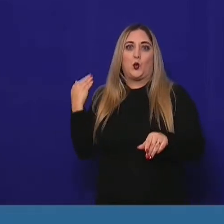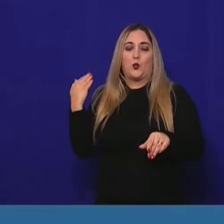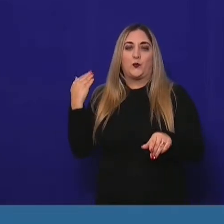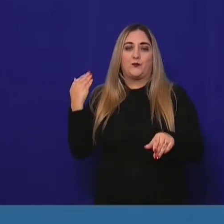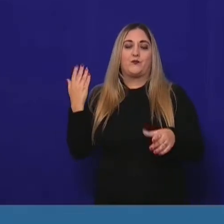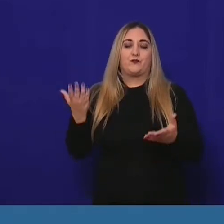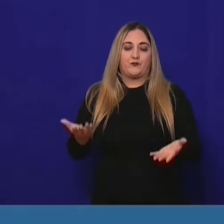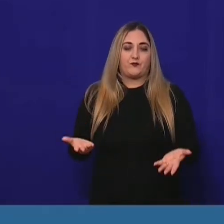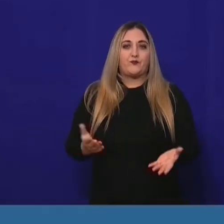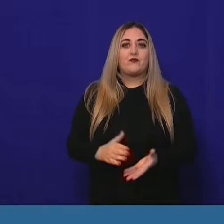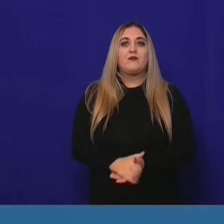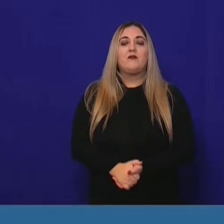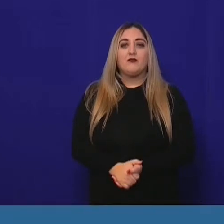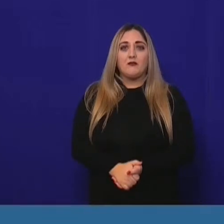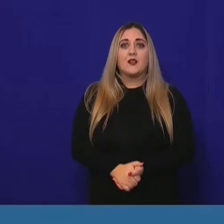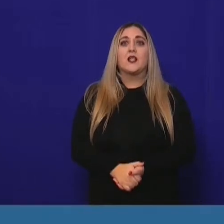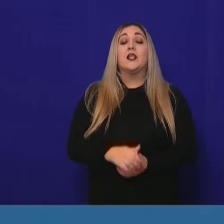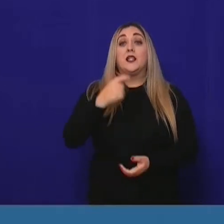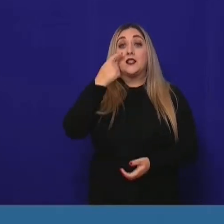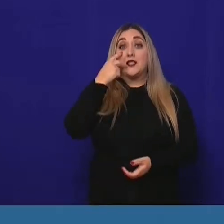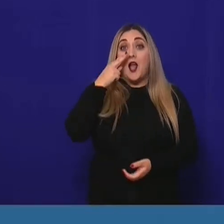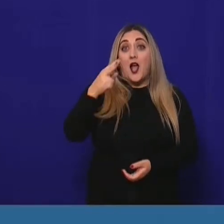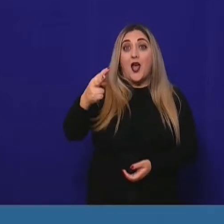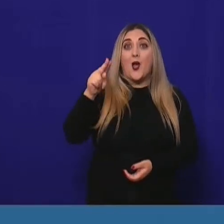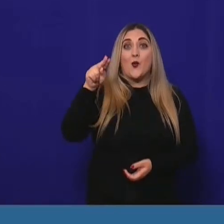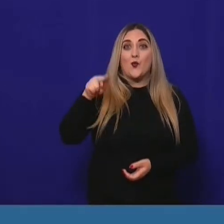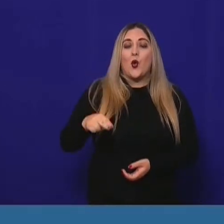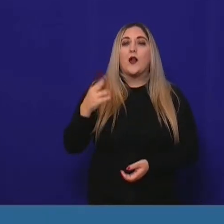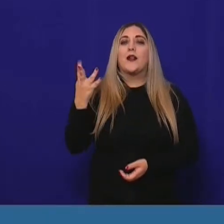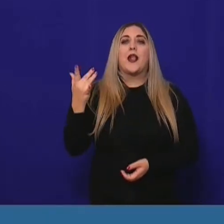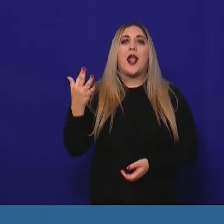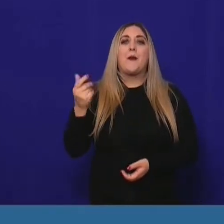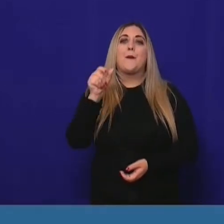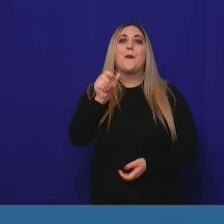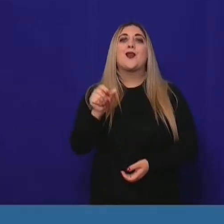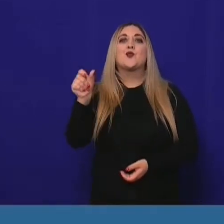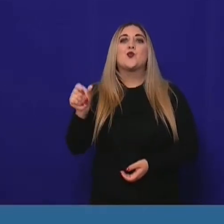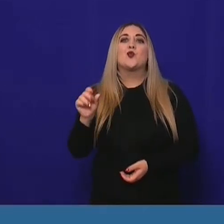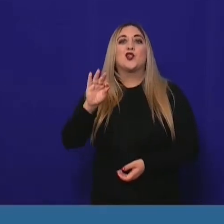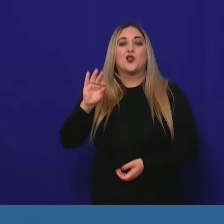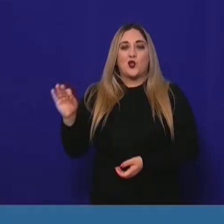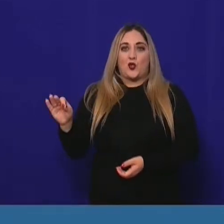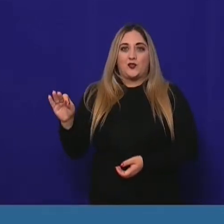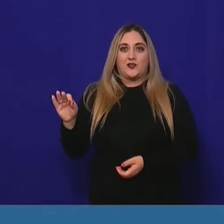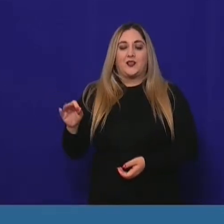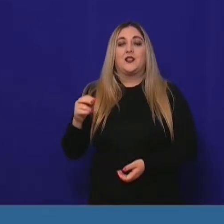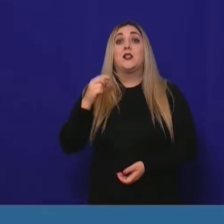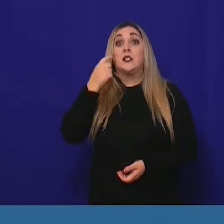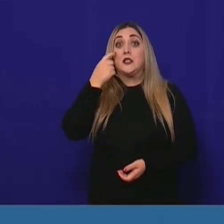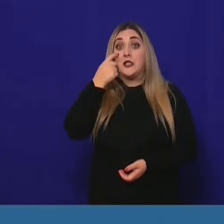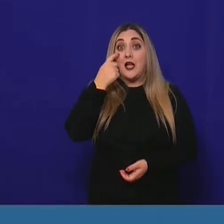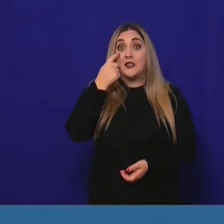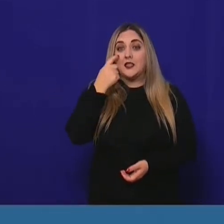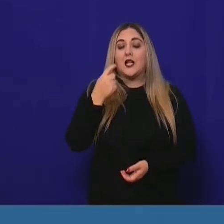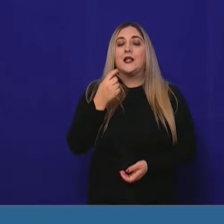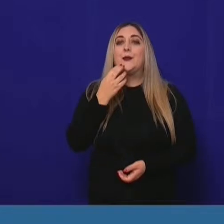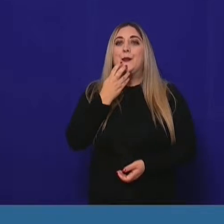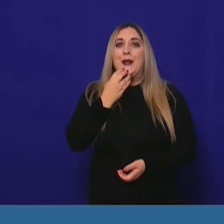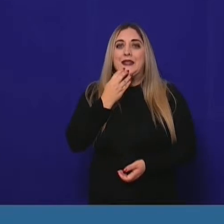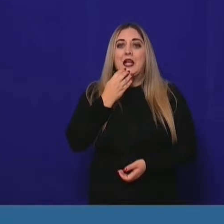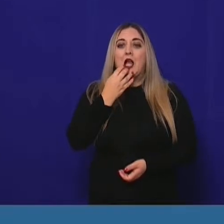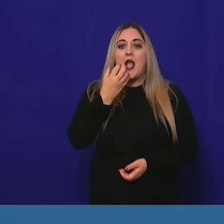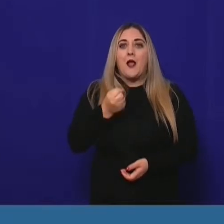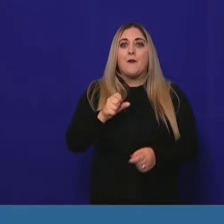xi ġimgħat ilu. Infatti, tħares lejn il-każijiet rajna kif għamilna żmien fejn issa